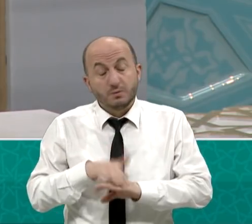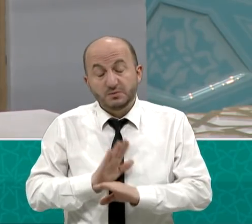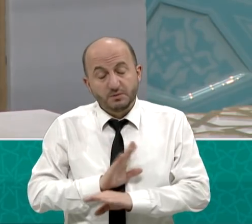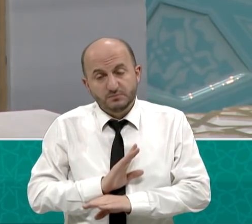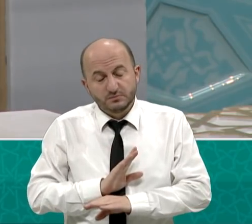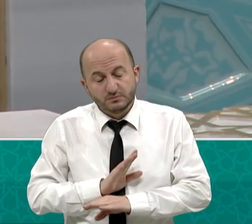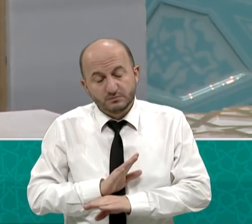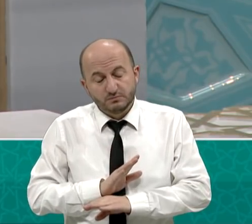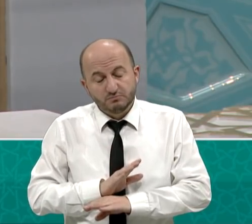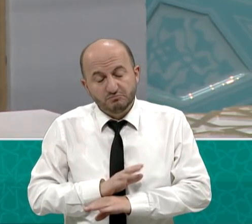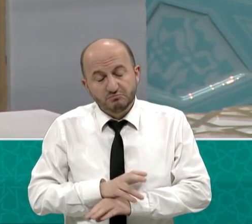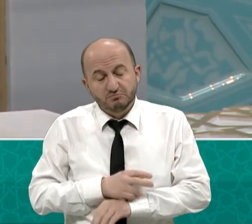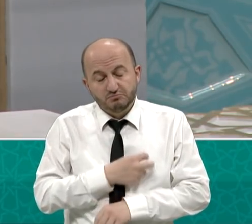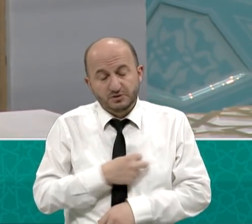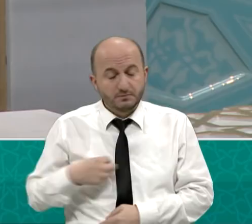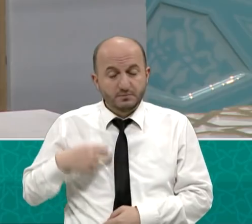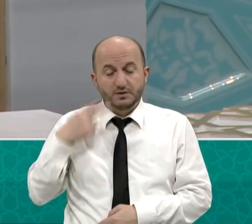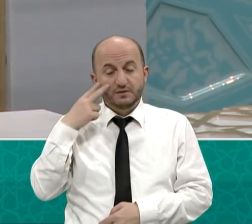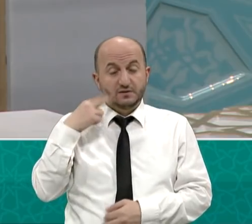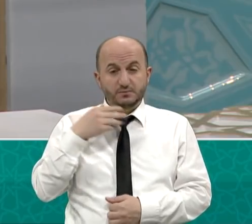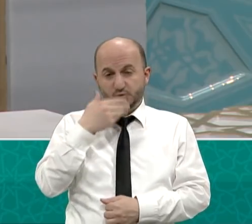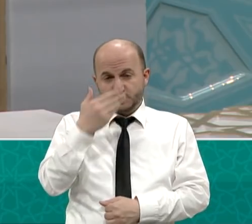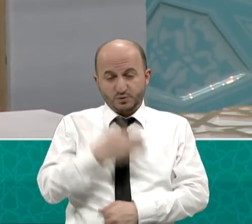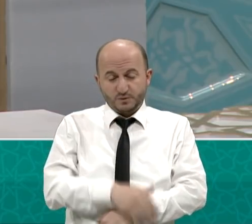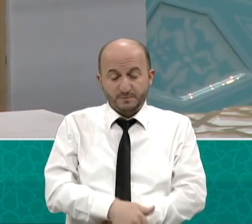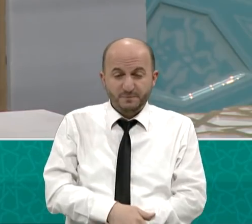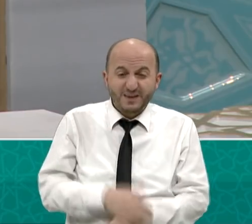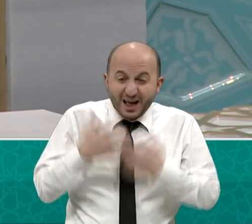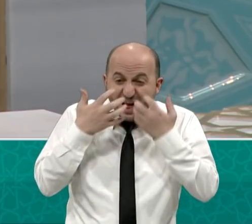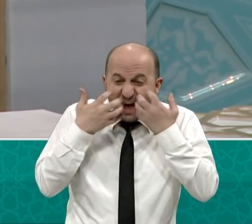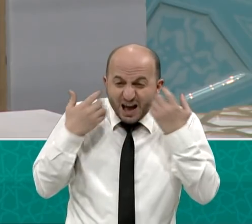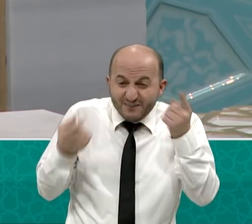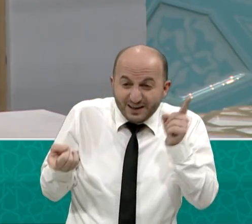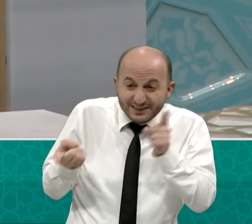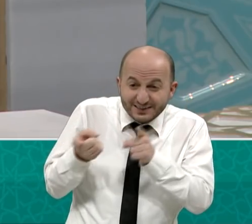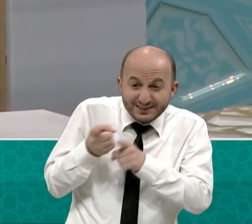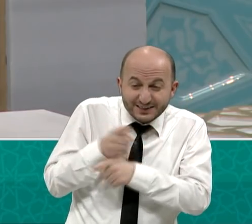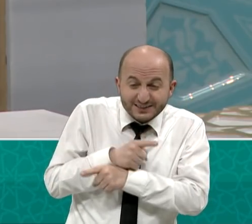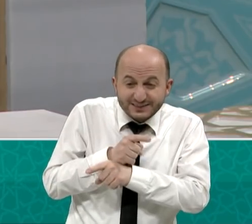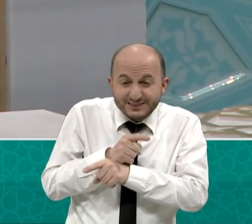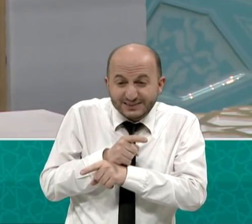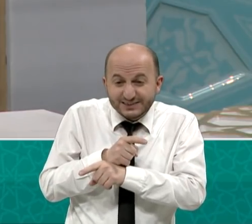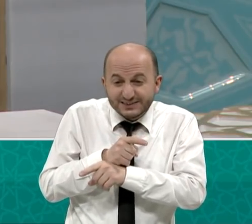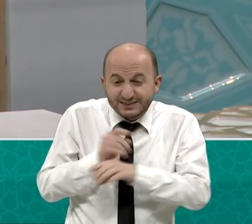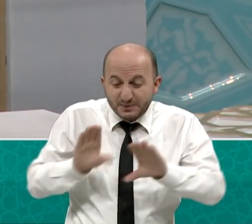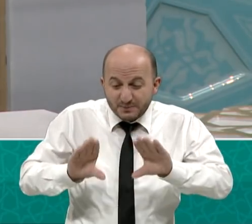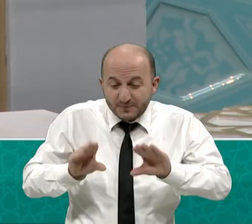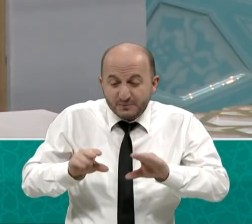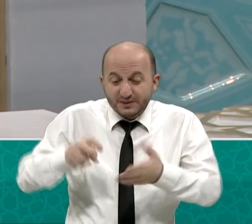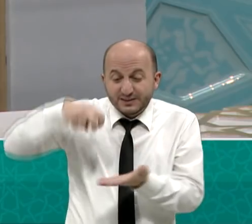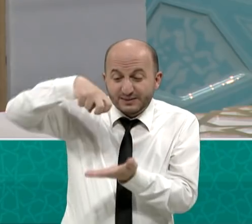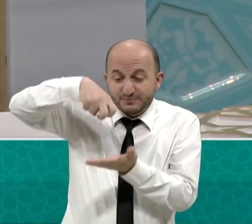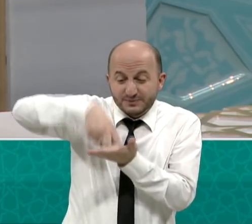gerektiğini, ki bir tane hadis var, mealen aktarayım, hayvanlarınızı minber gibi kullanmayın diyor. Yani